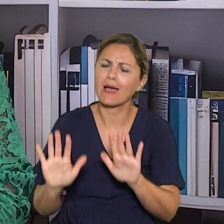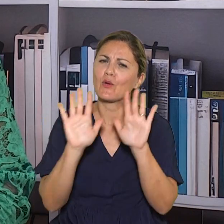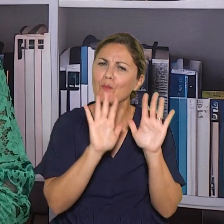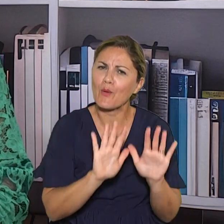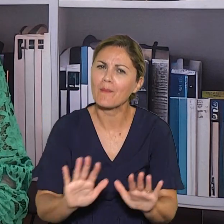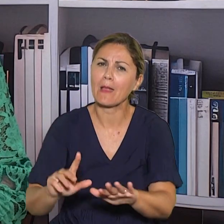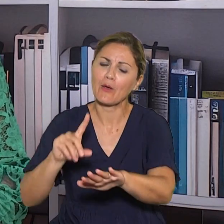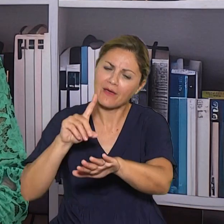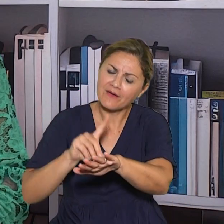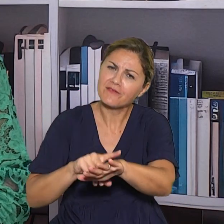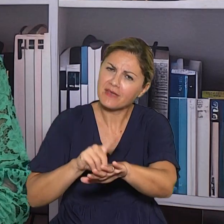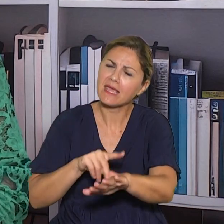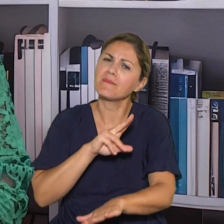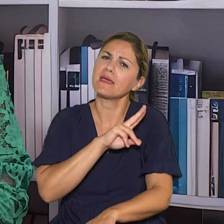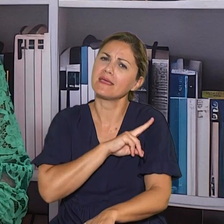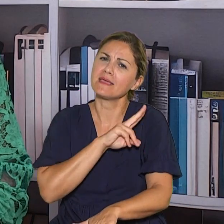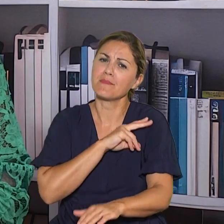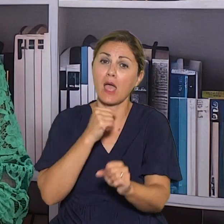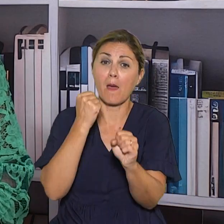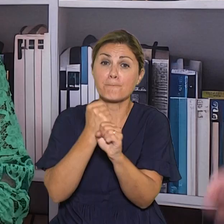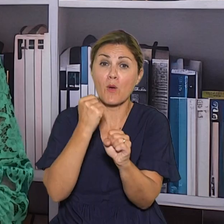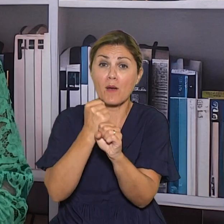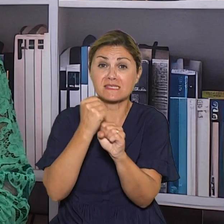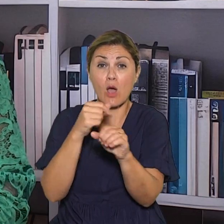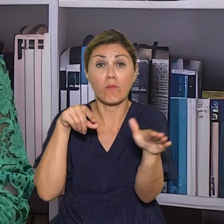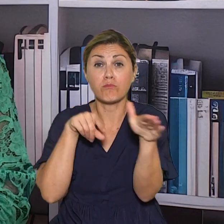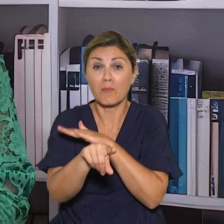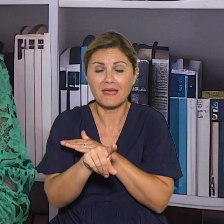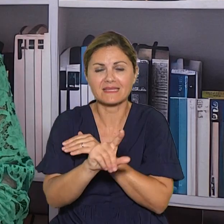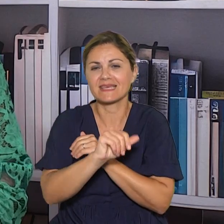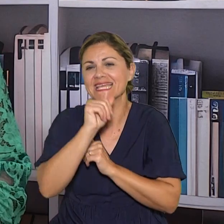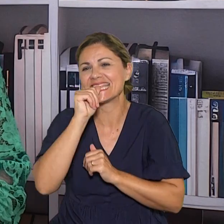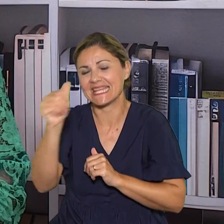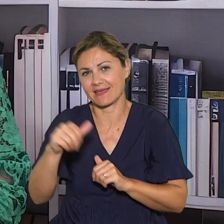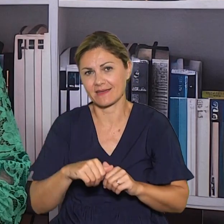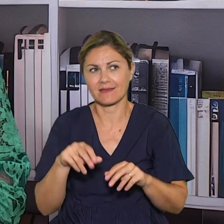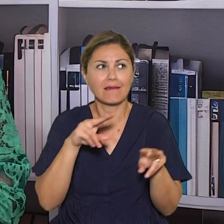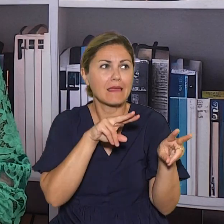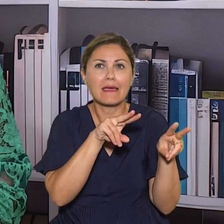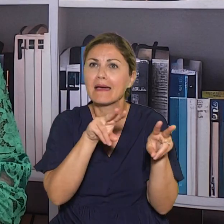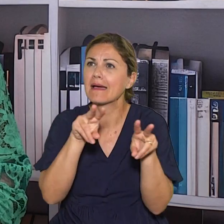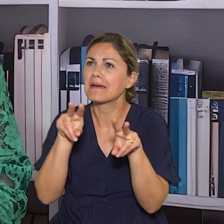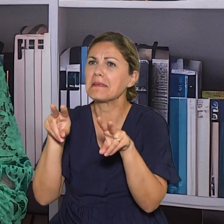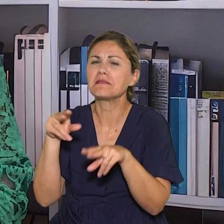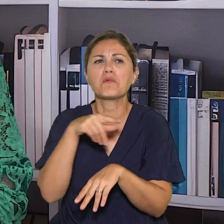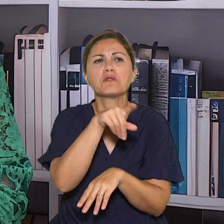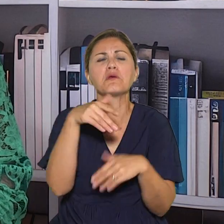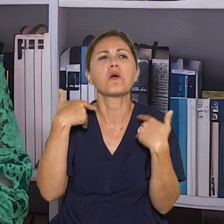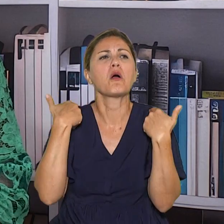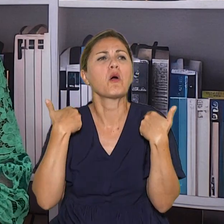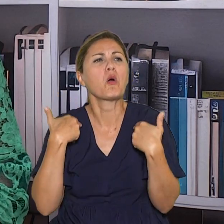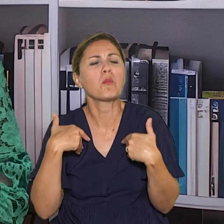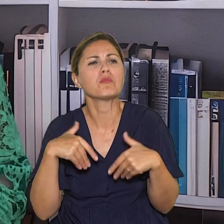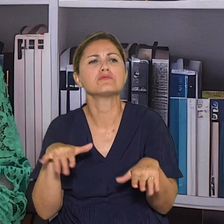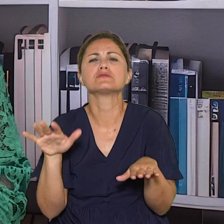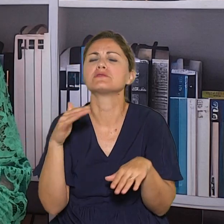vrimena, pomalo ću ja, nikome posal nije uteka. Gledam okolo ove ljude, njih nije brige,